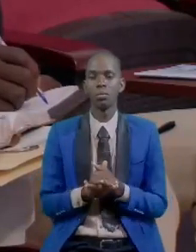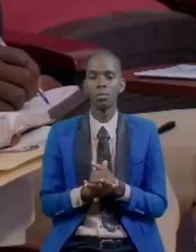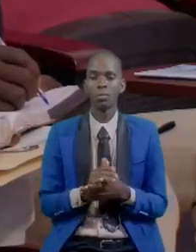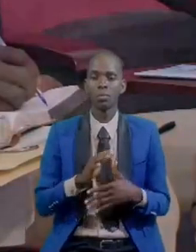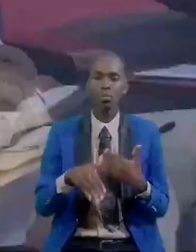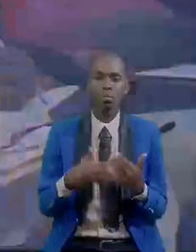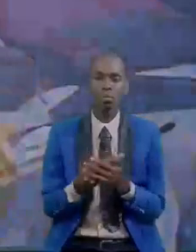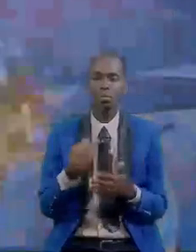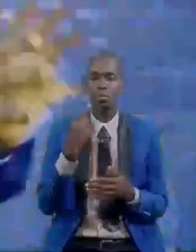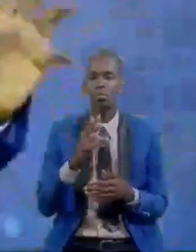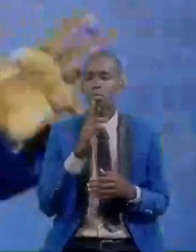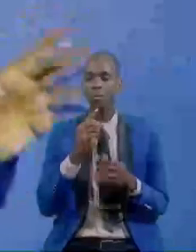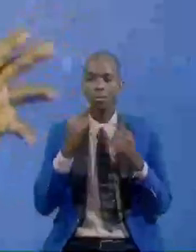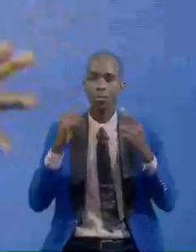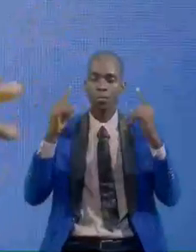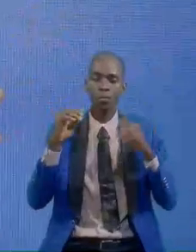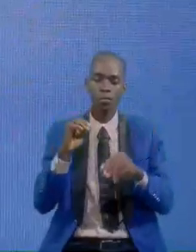qui réussissent dans le ministère